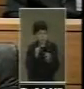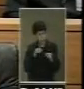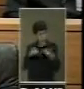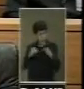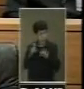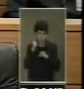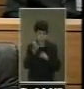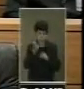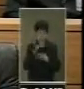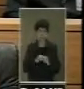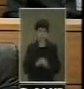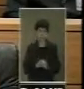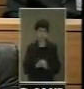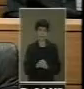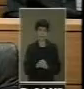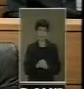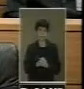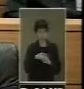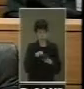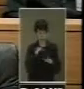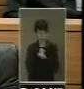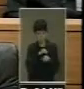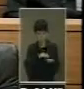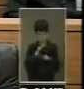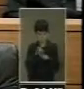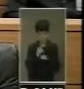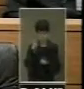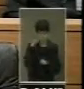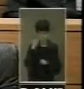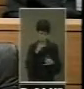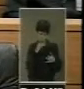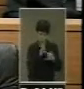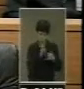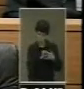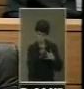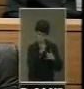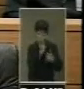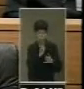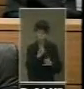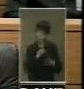มไม่ดำเนินการเหมือนอย่างที่ถูกกล่าวหา